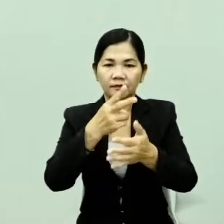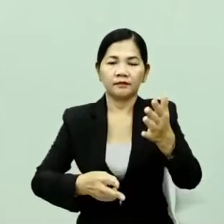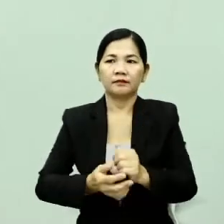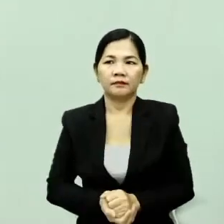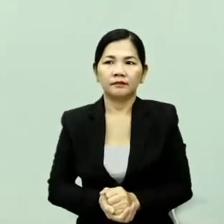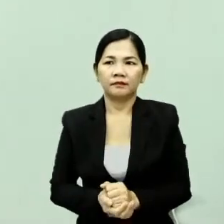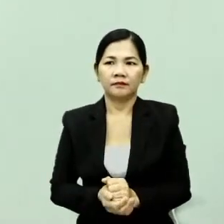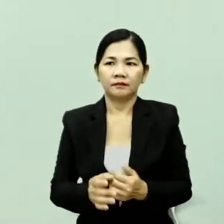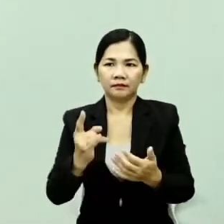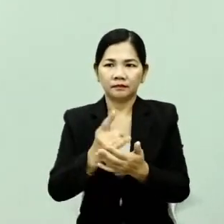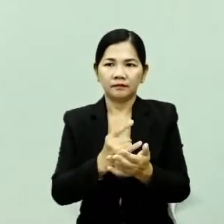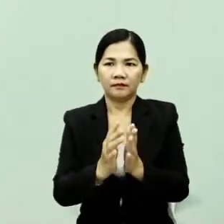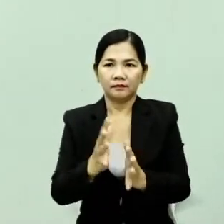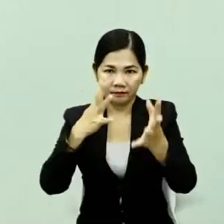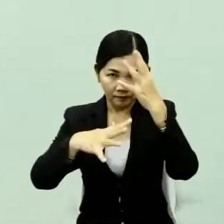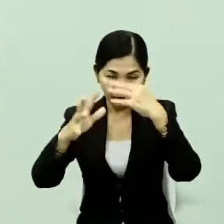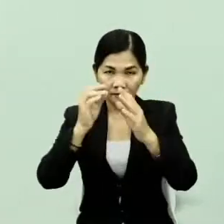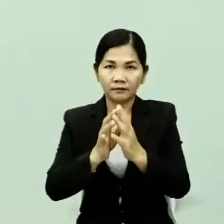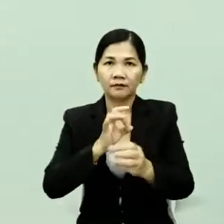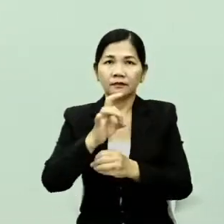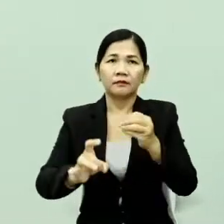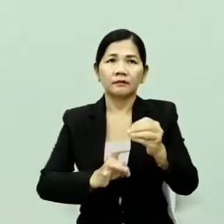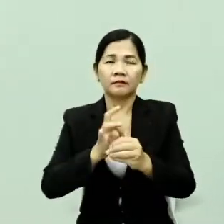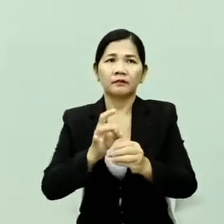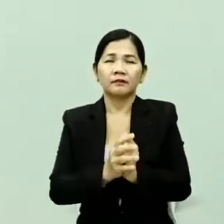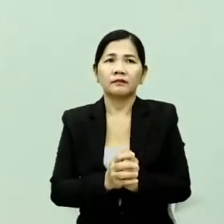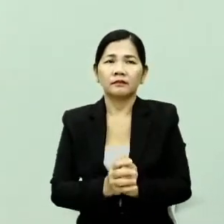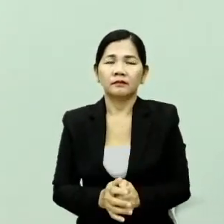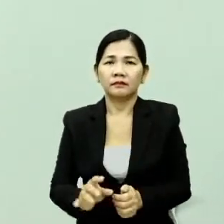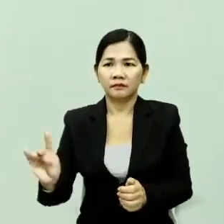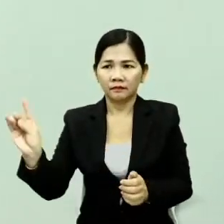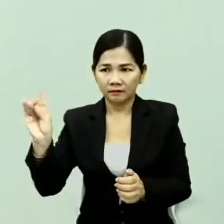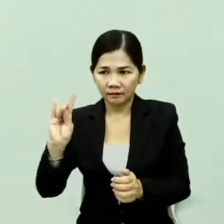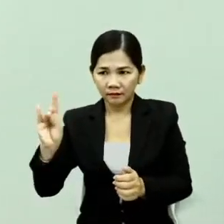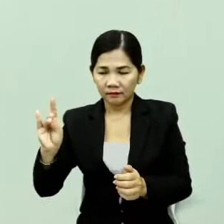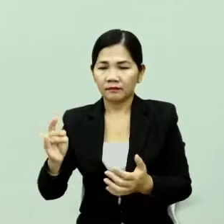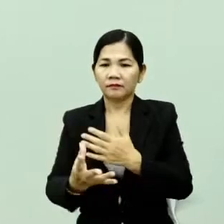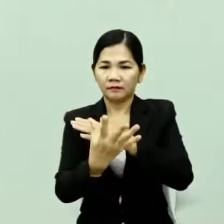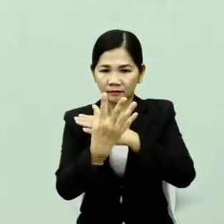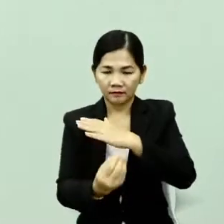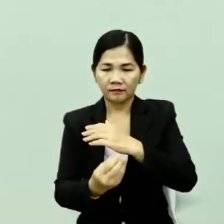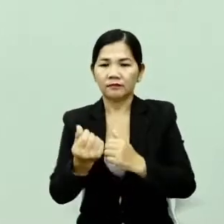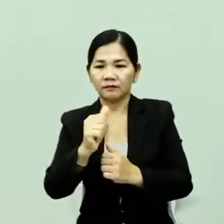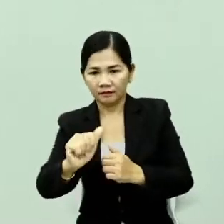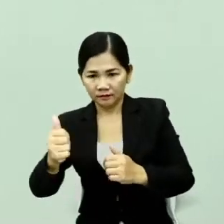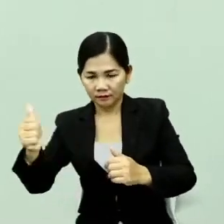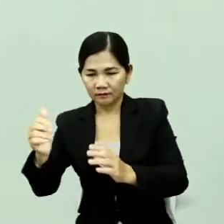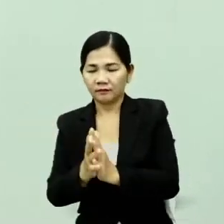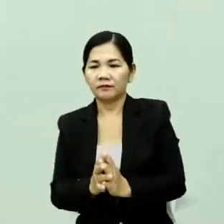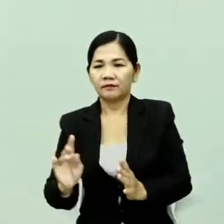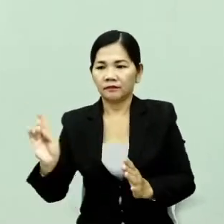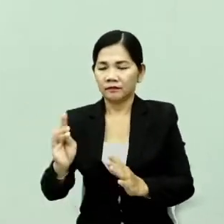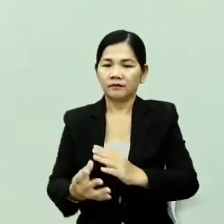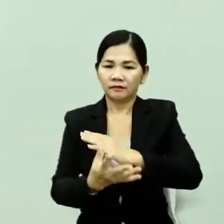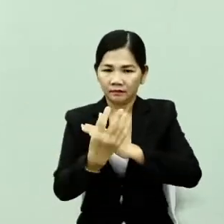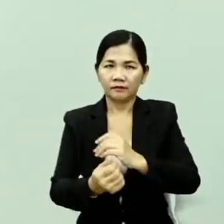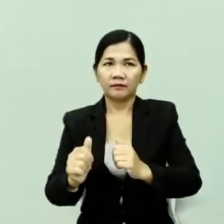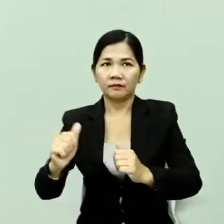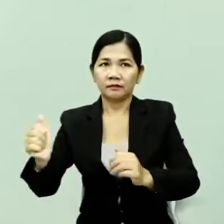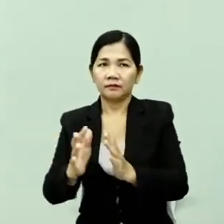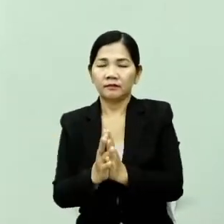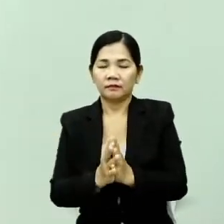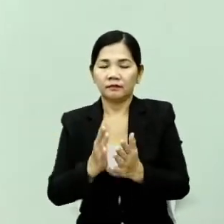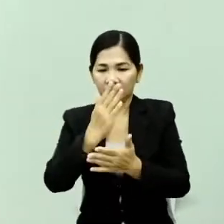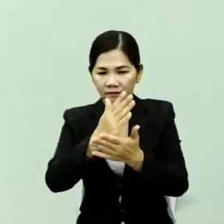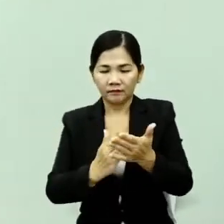cha mê riêng chia sẻ như thế muốn cứ dân riêng ẩm phí cha sát cục xem xe nè con á cha chẳng ta sát cục xem xe cha trái chia